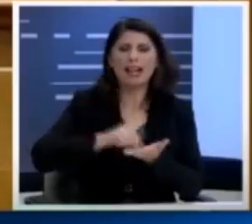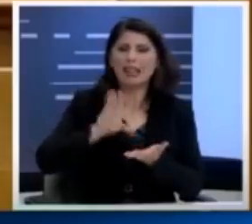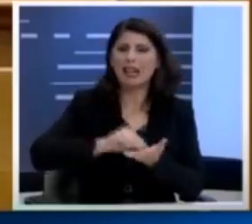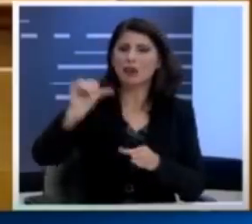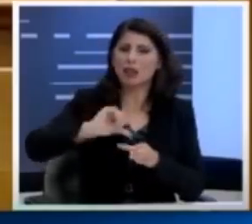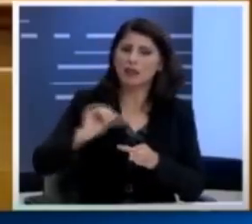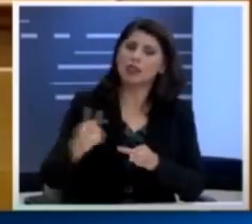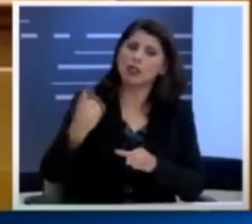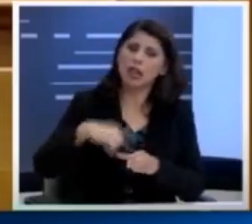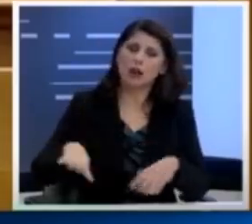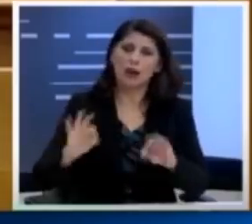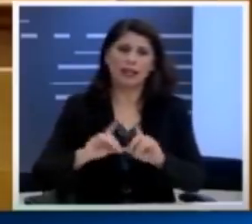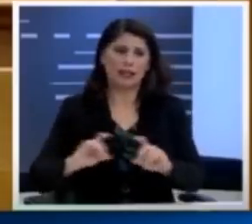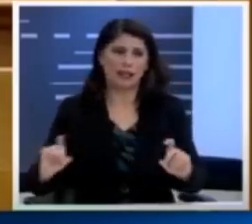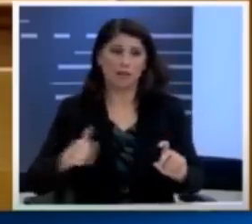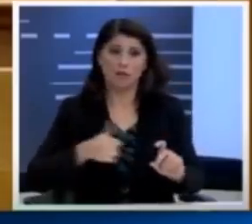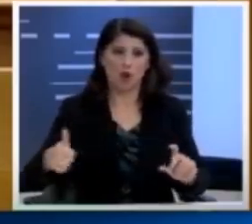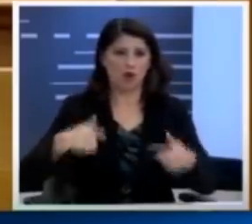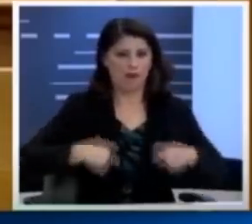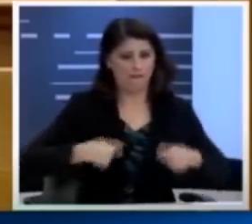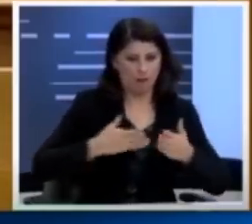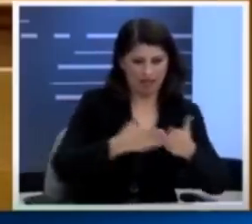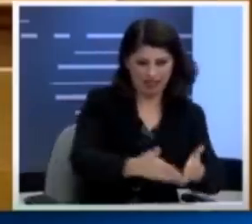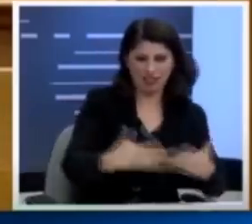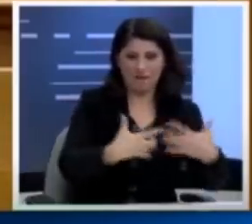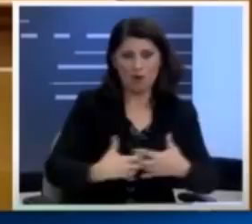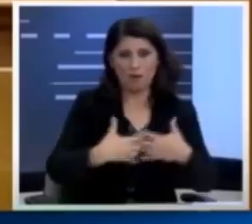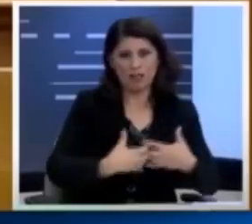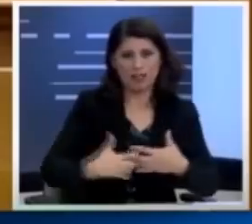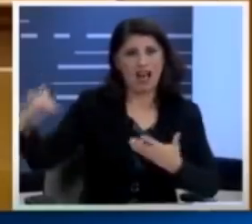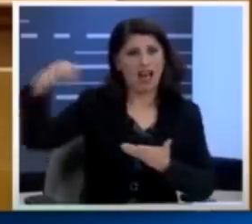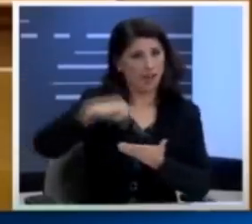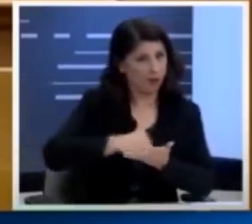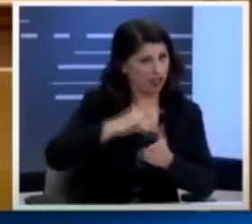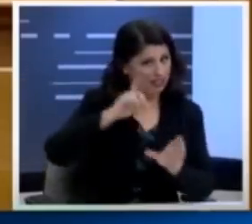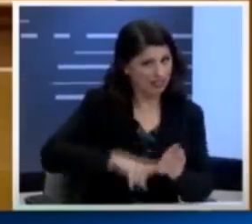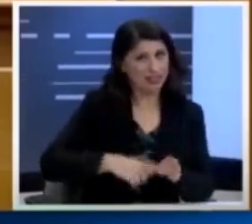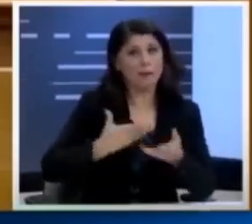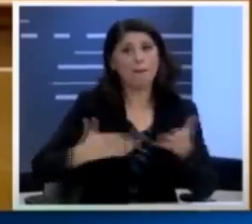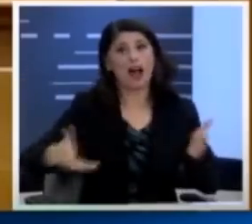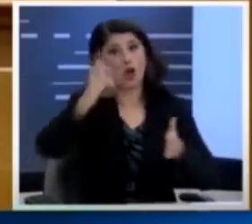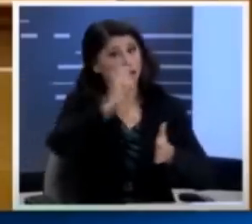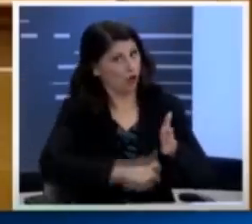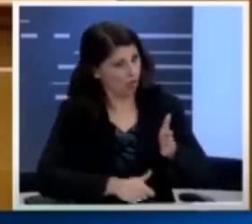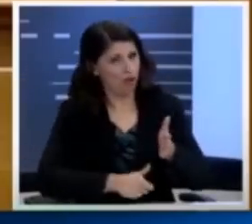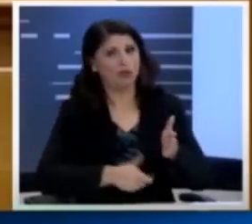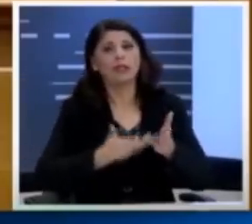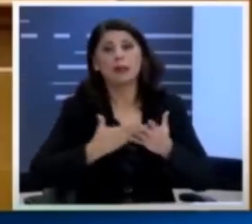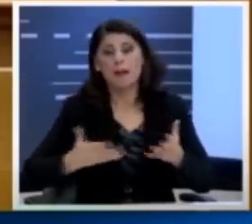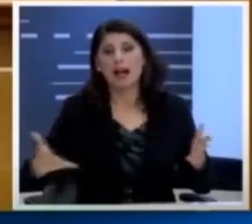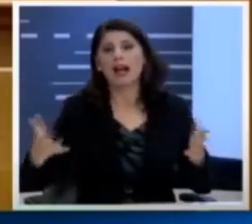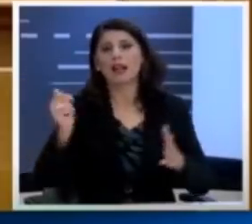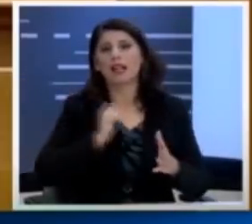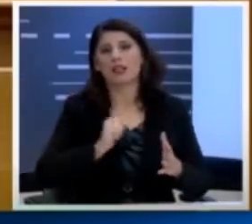και άλλων πρώτων υλών, μόνο βέβαια για εφοπλιστές, βιομήχανους, αεροπορικές εταιρείες, μεγαλοξενοδόχους και